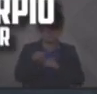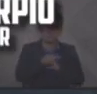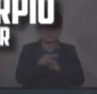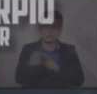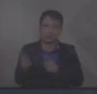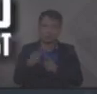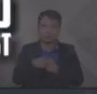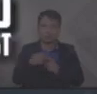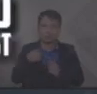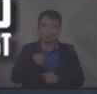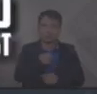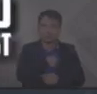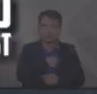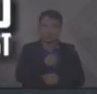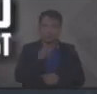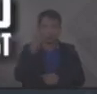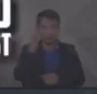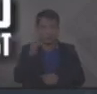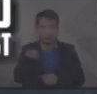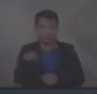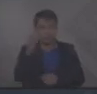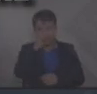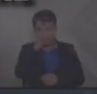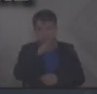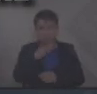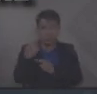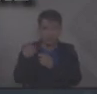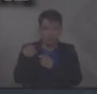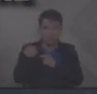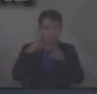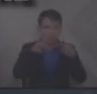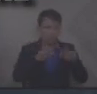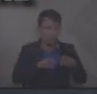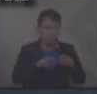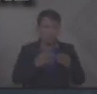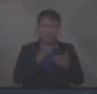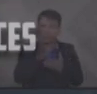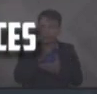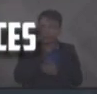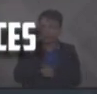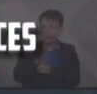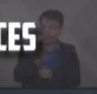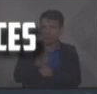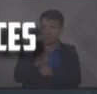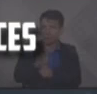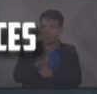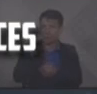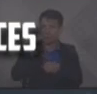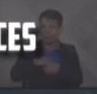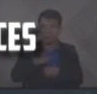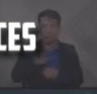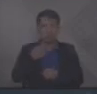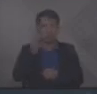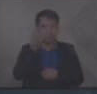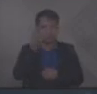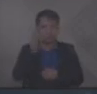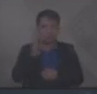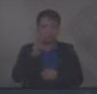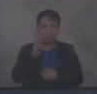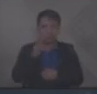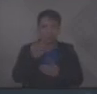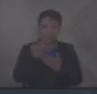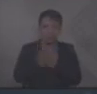bawat aplikante sa Senado dahil bilang Pilipino, tungkulin nating alamin ang karapat-dapat na iboto. Ako po si Lucy Cruz